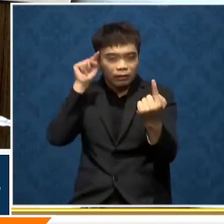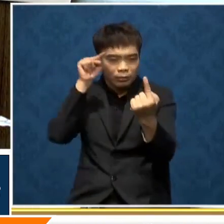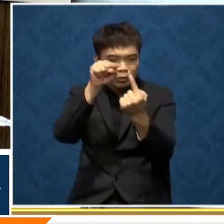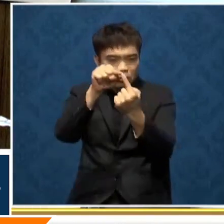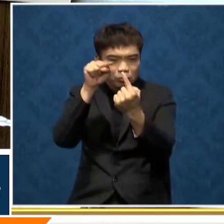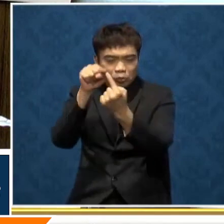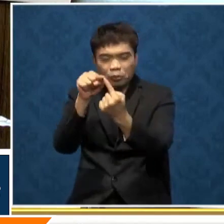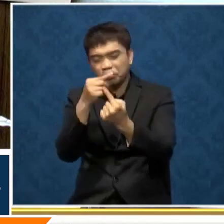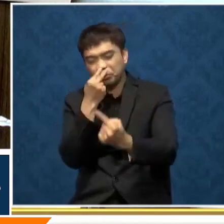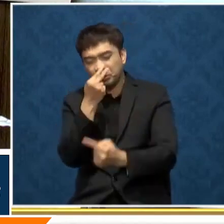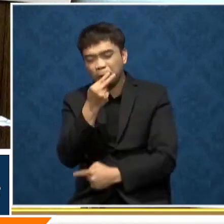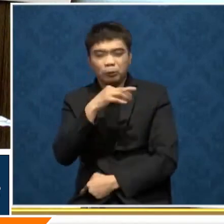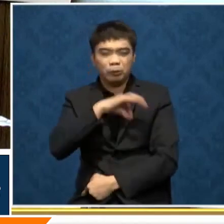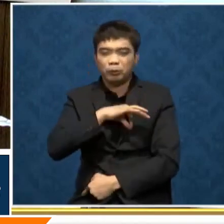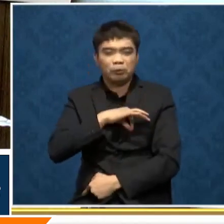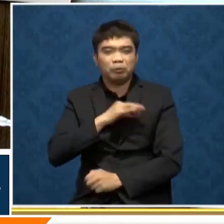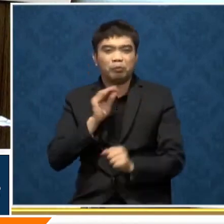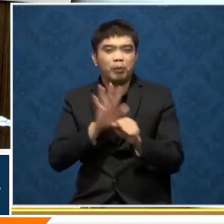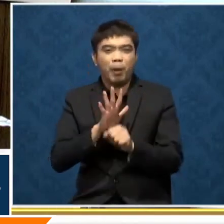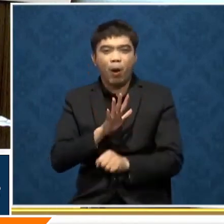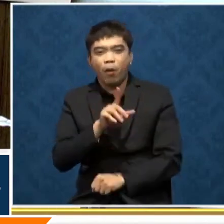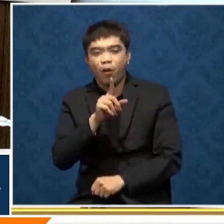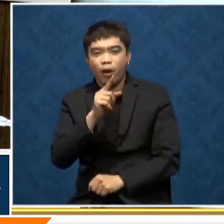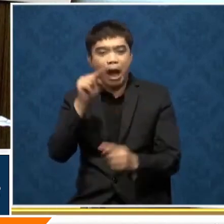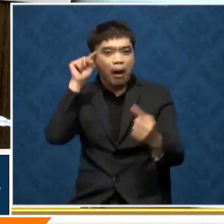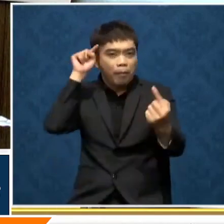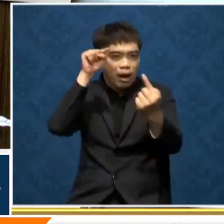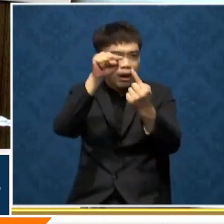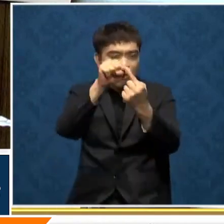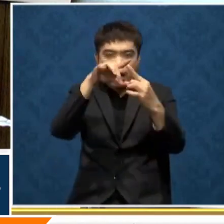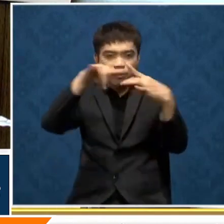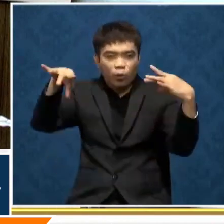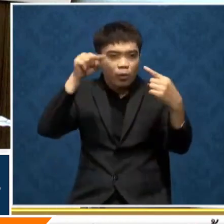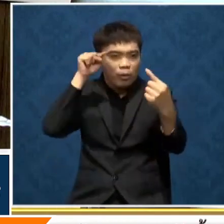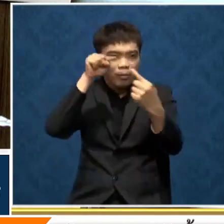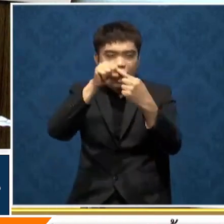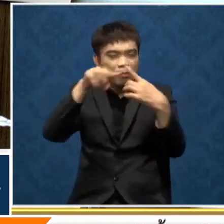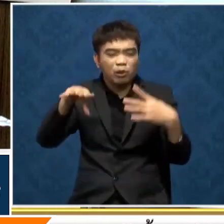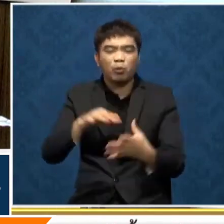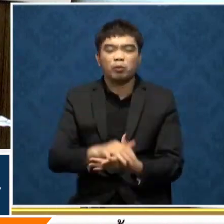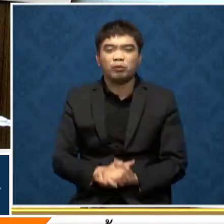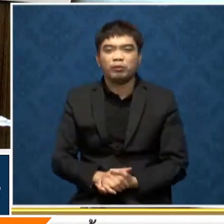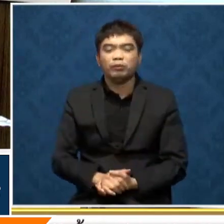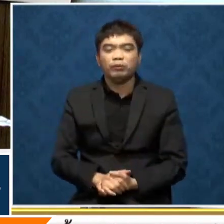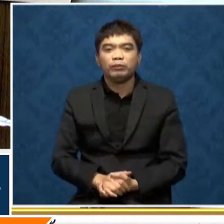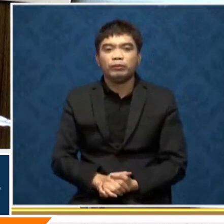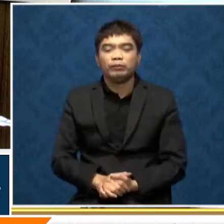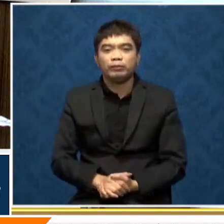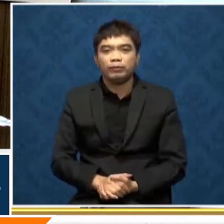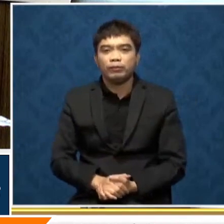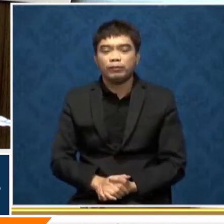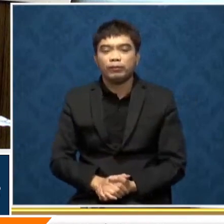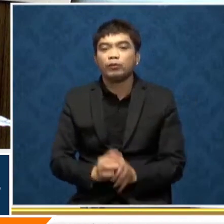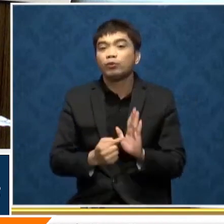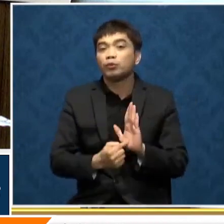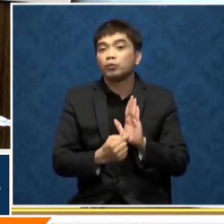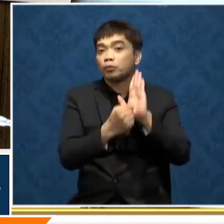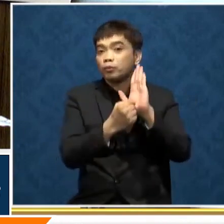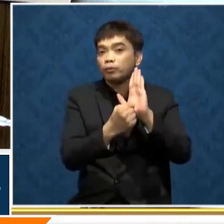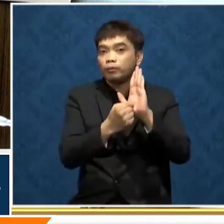พอใจรวมทั้งไม่สอดคล้องกับเป้าหมายที่ตั้งไว้ตอนแรกเท่าใดนักนะครับอยากในการ